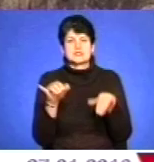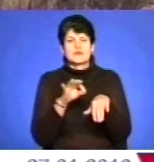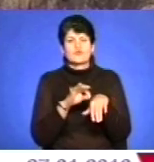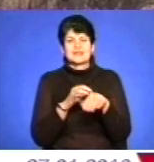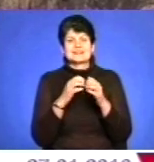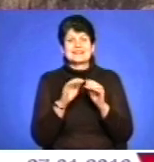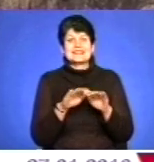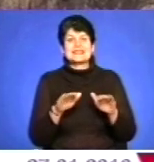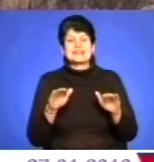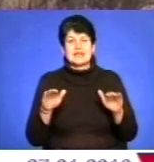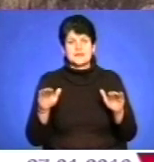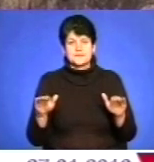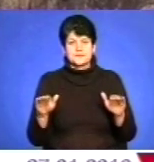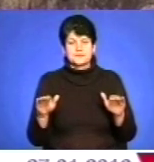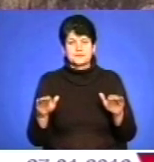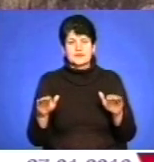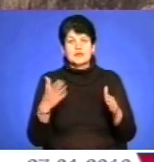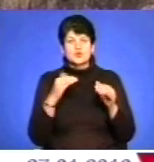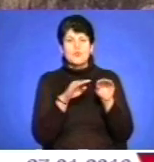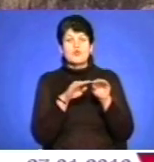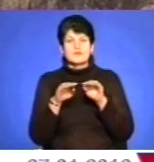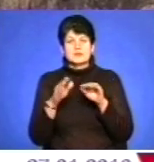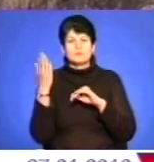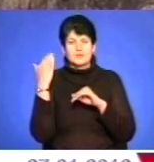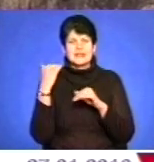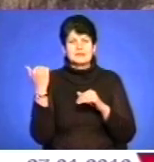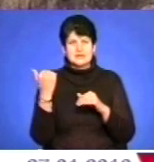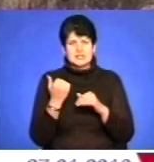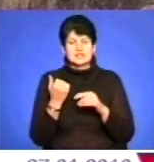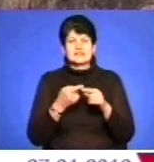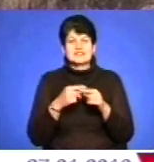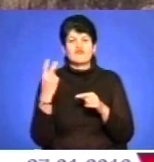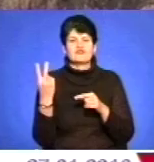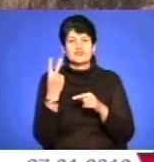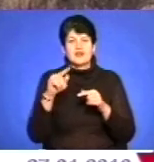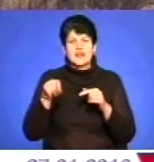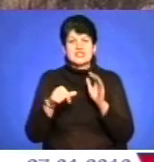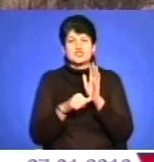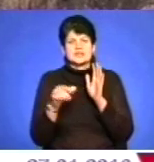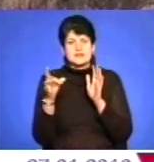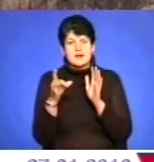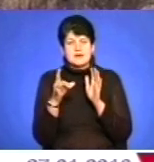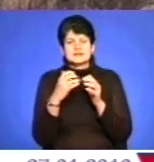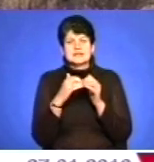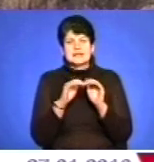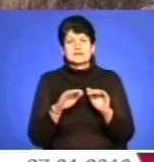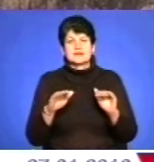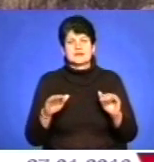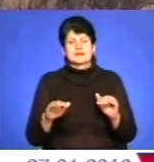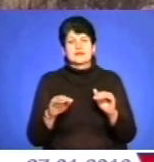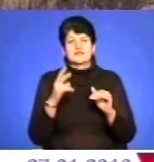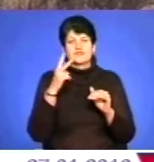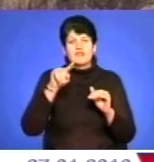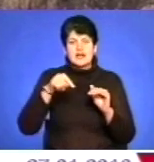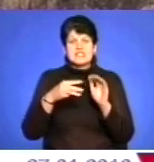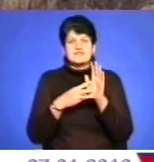захворюваності серед дитячого населення. Якщо порівняти з попереднім тижнем, це в 2,6 рази. І серед школярів 2,8